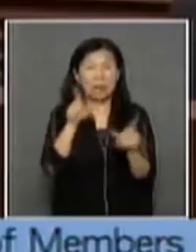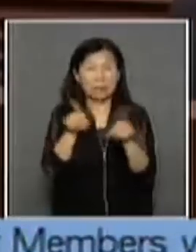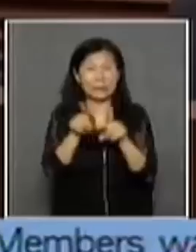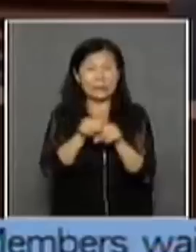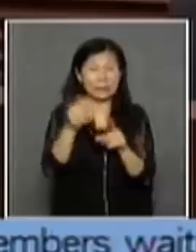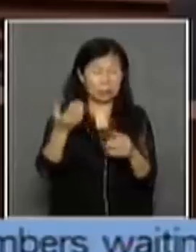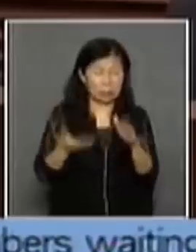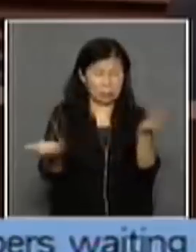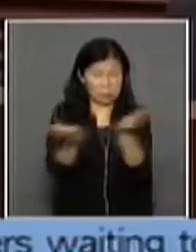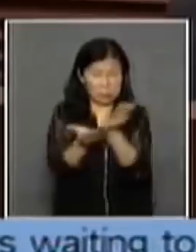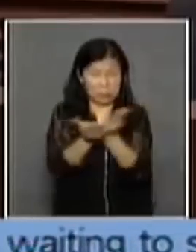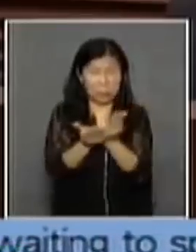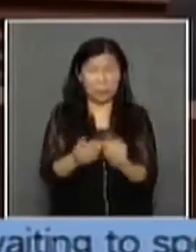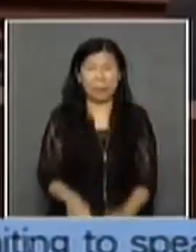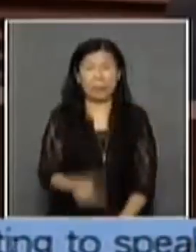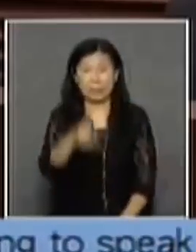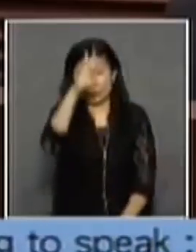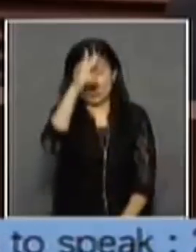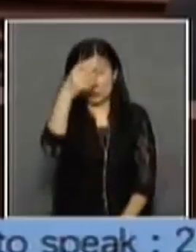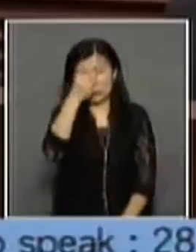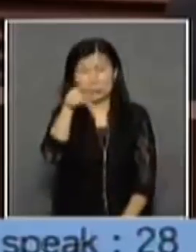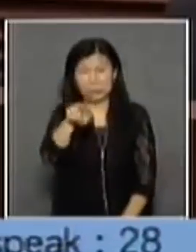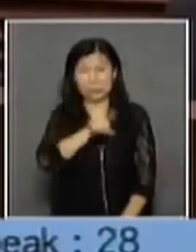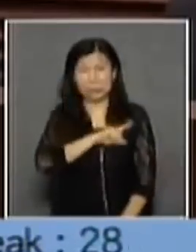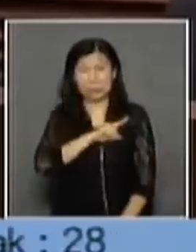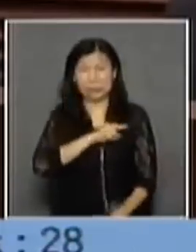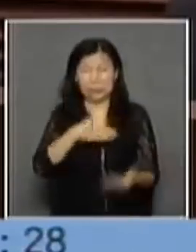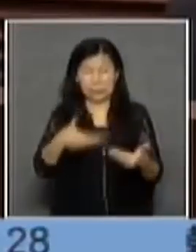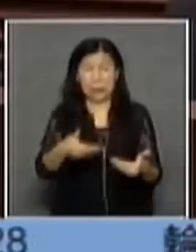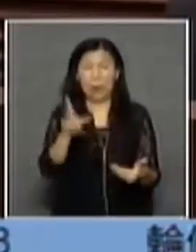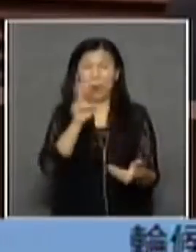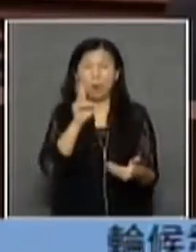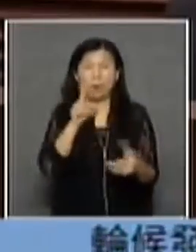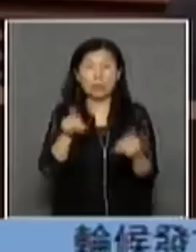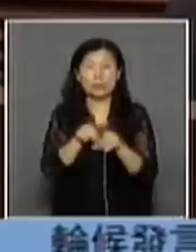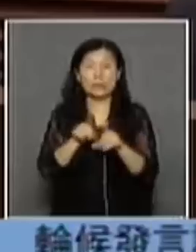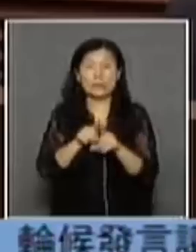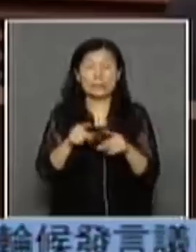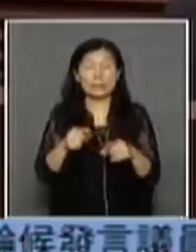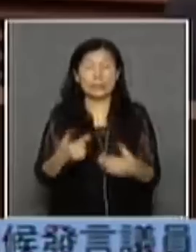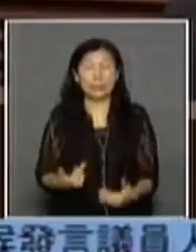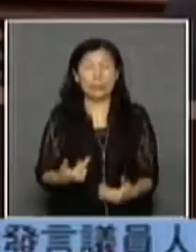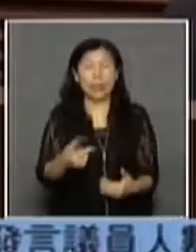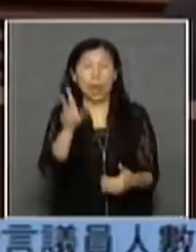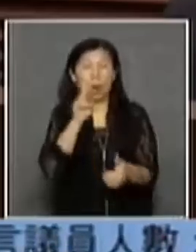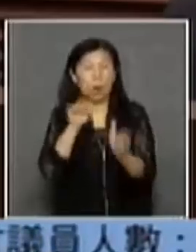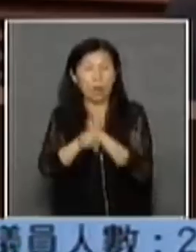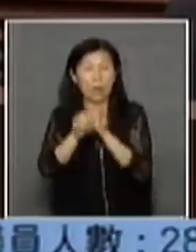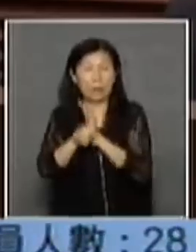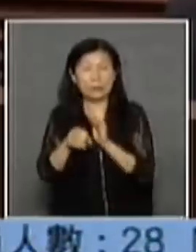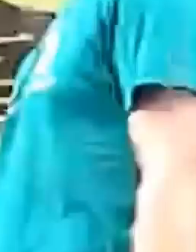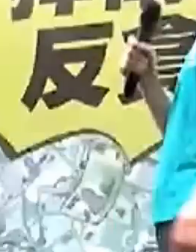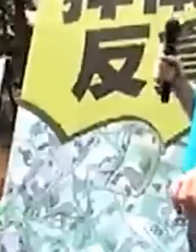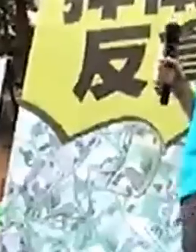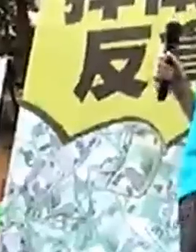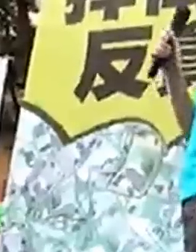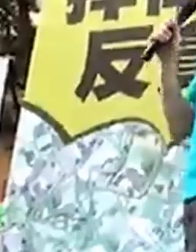次证实呢，特首閣下呢係喺呢一方面呢係非常之大嘅缺失，係需要係面对